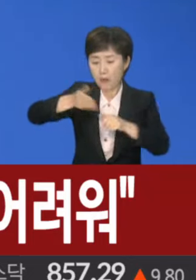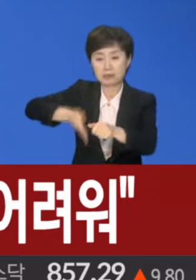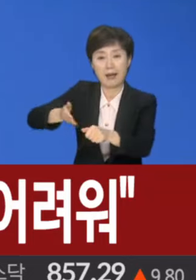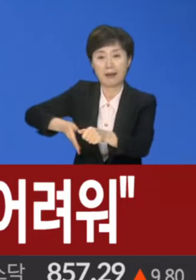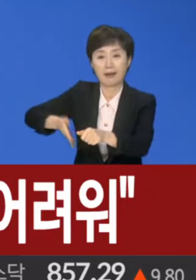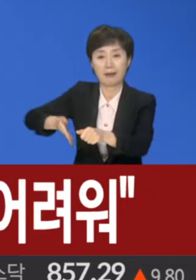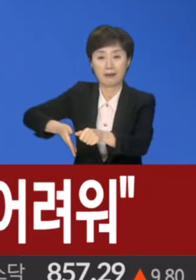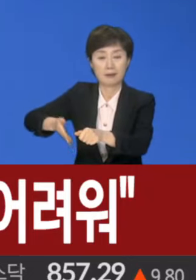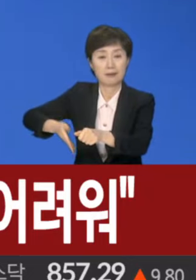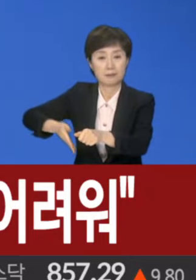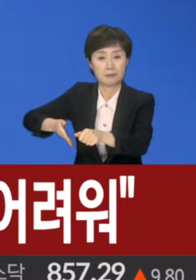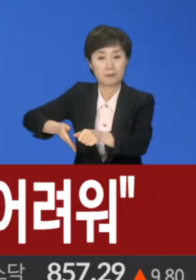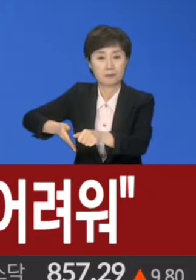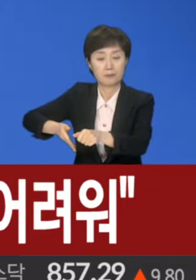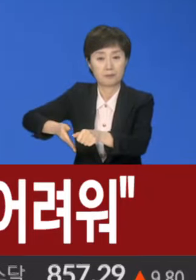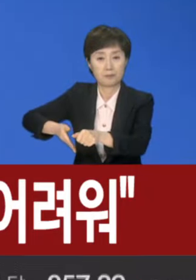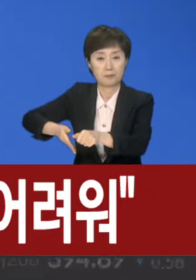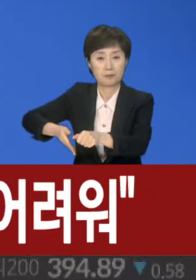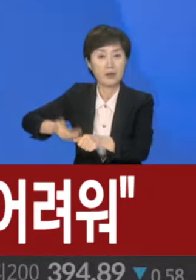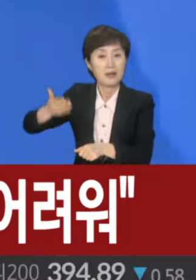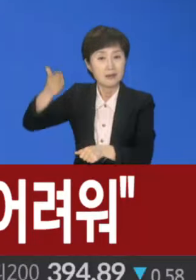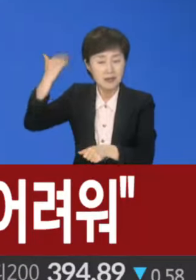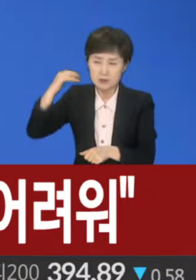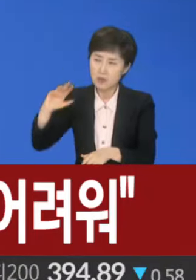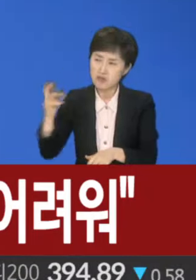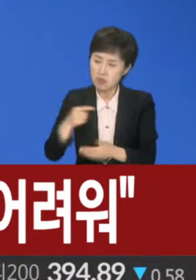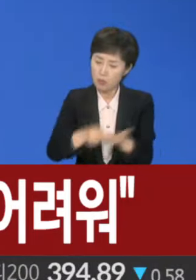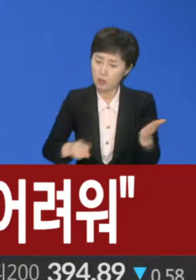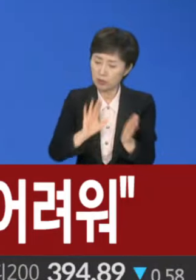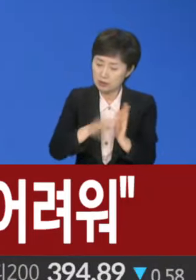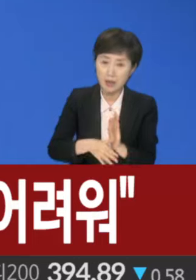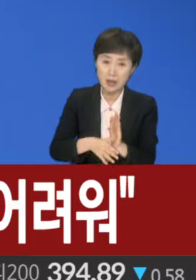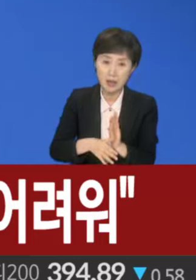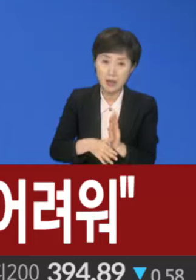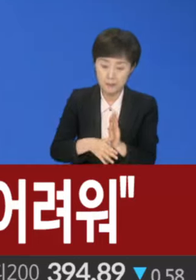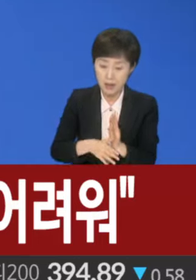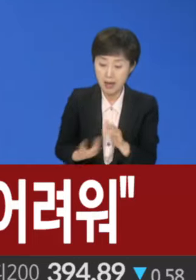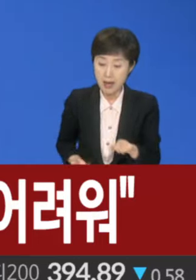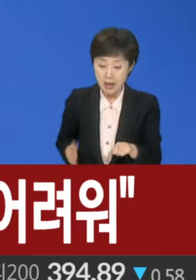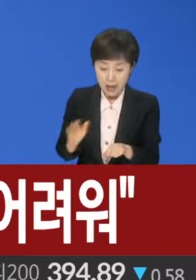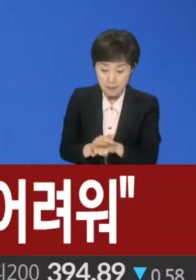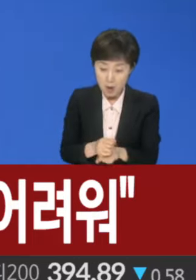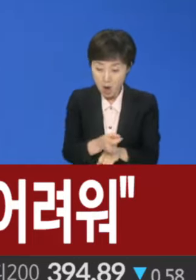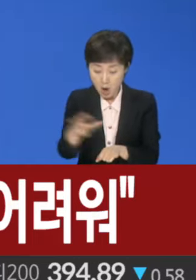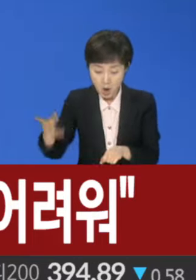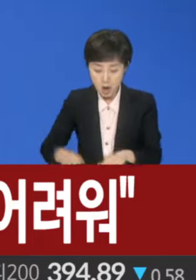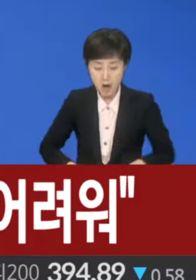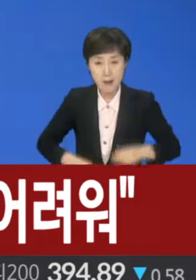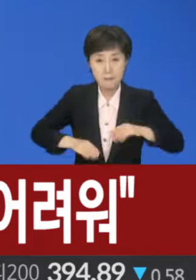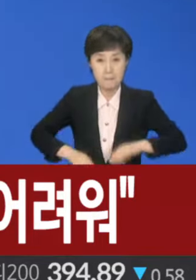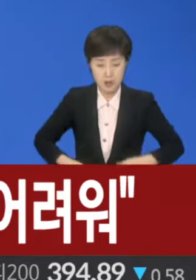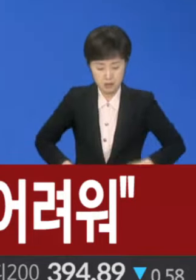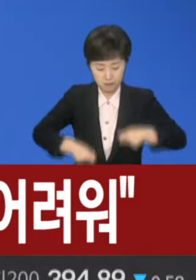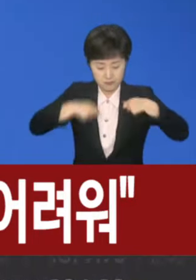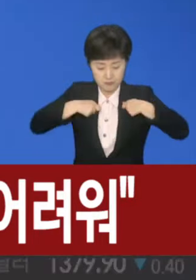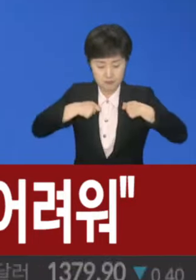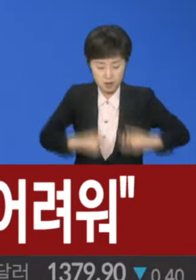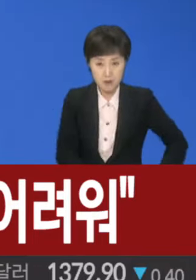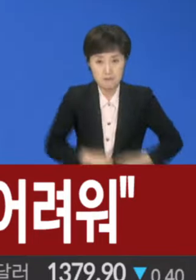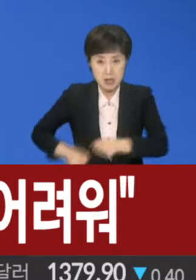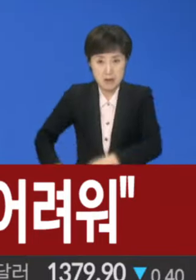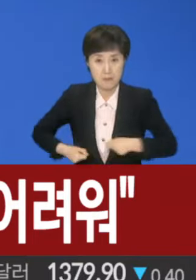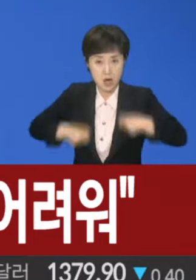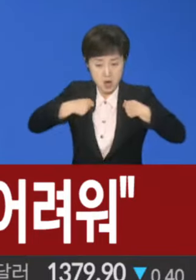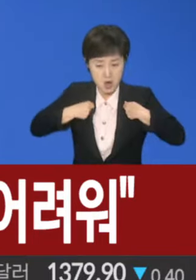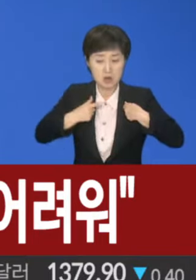하였으며 또 이전 과거 흰남로 태풍 피해 복구 시 투입된 해병대원의 가슴 장화 착용이 있었던 사실